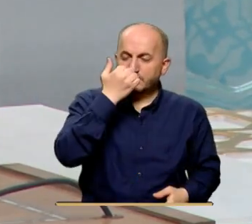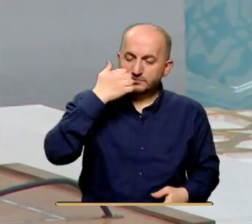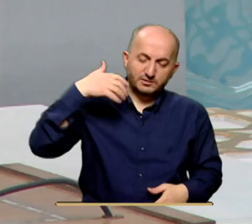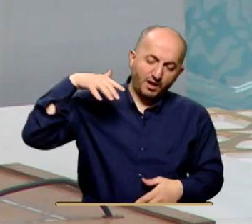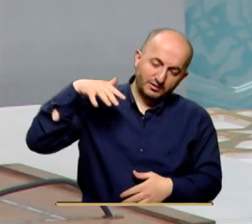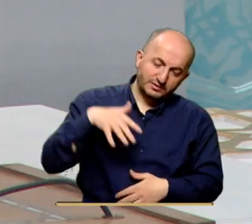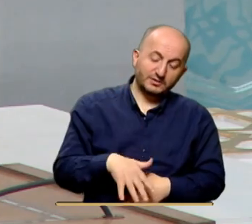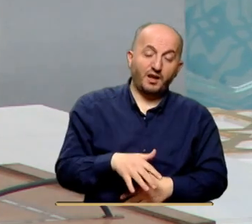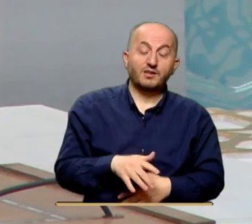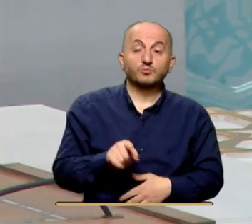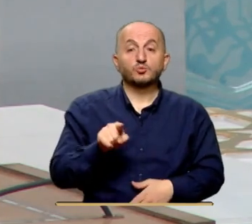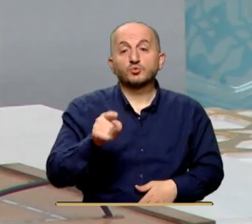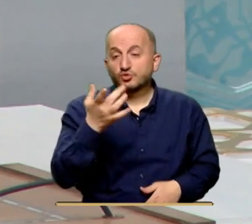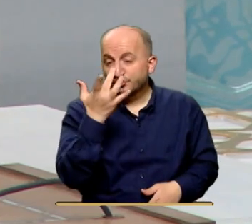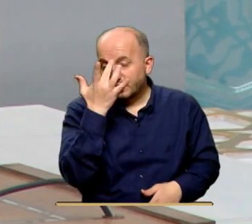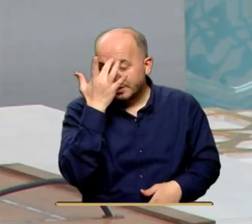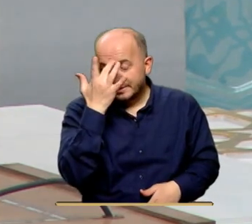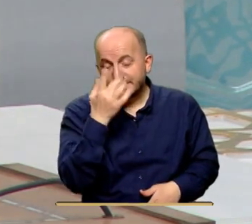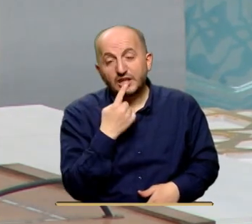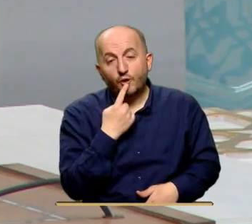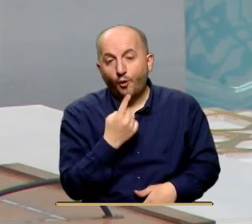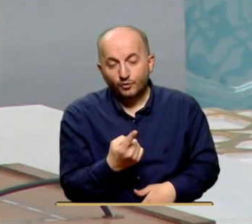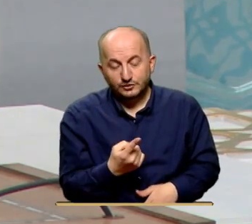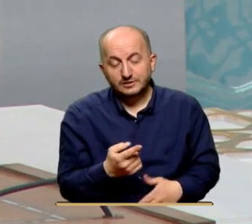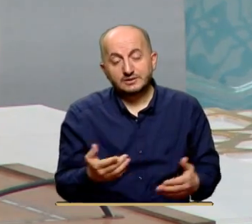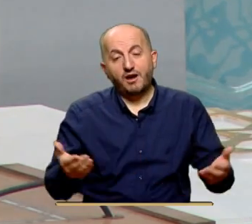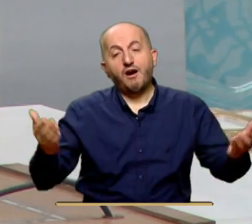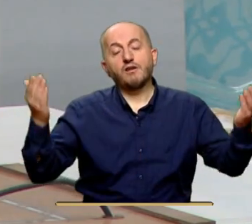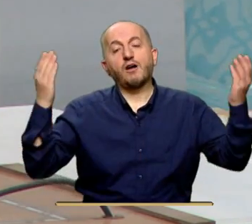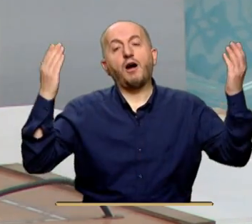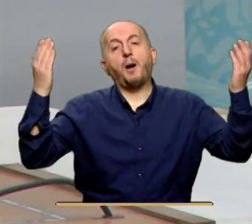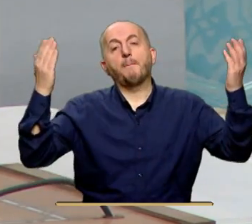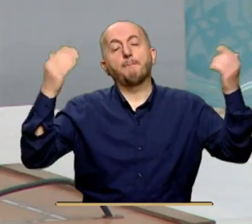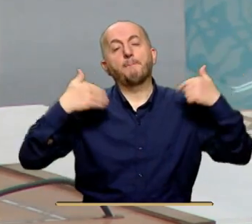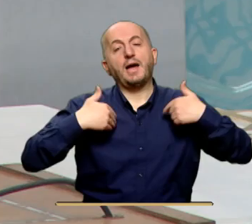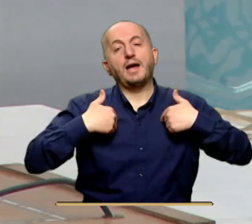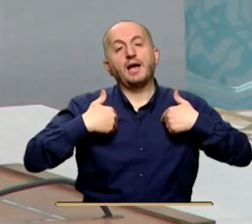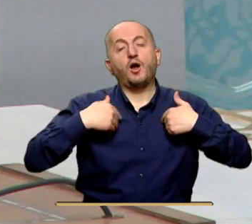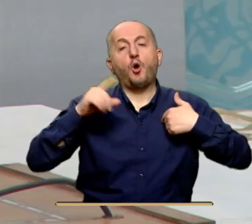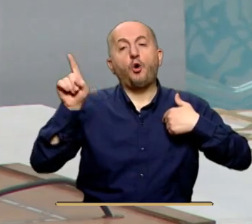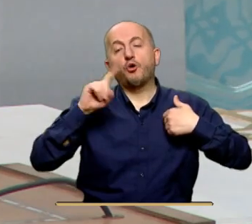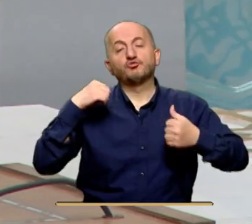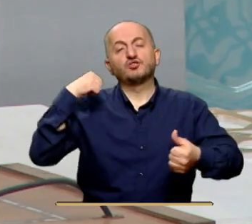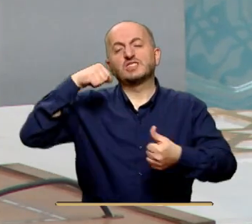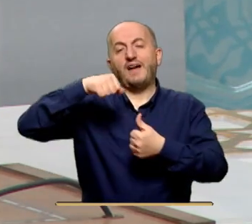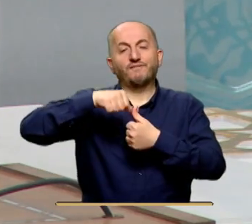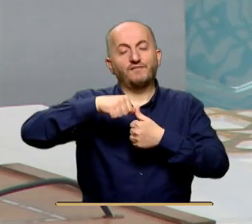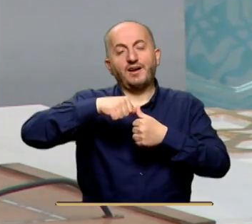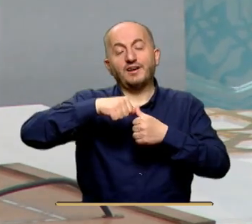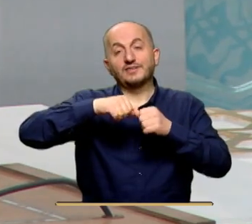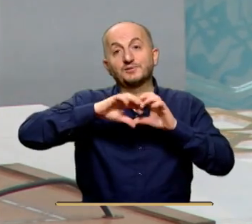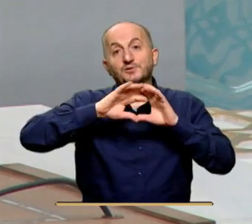akıtan bu şehit diyor ki, "Ya Rab, ben 10 defa tekrar